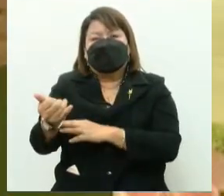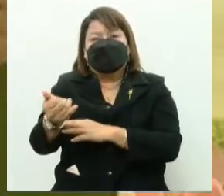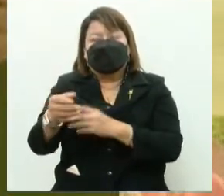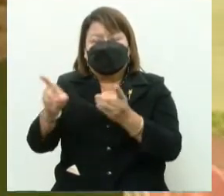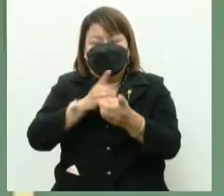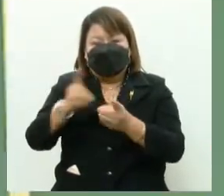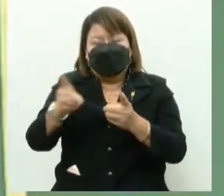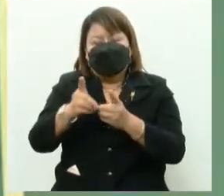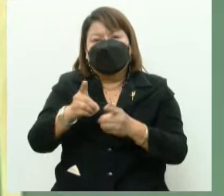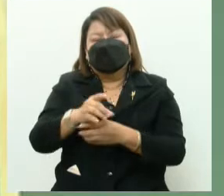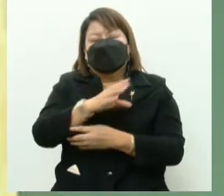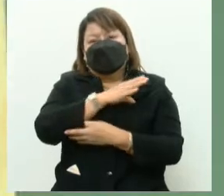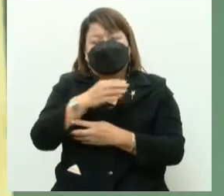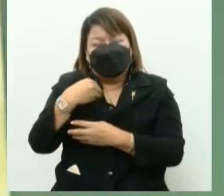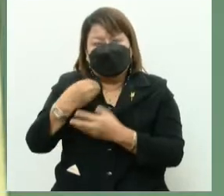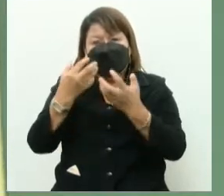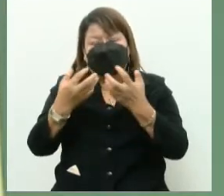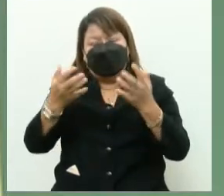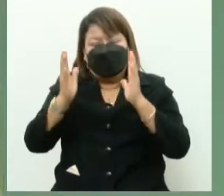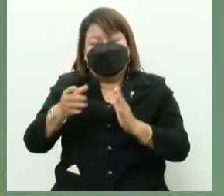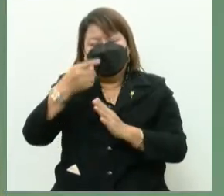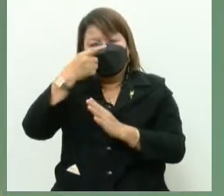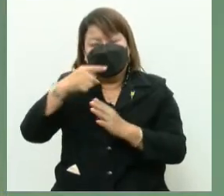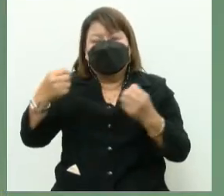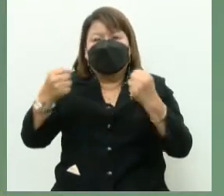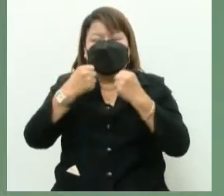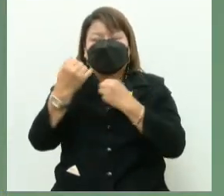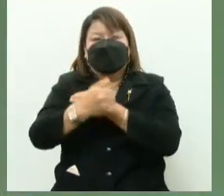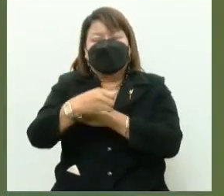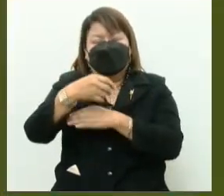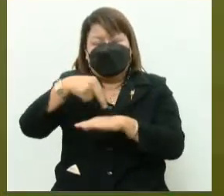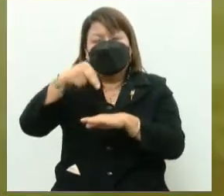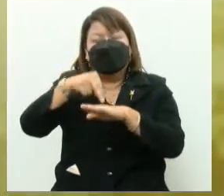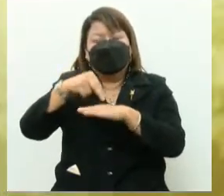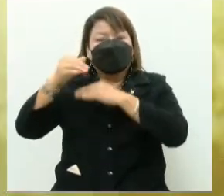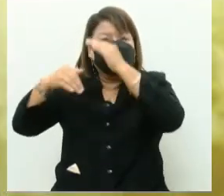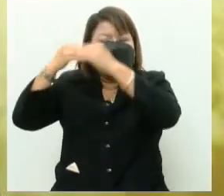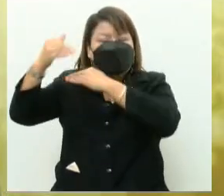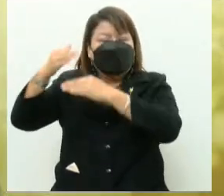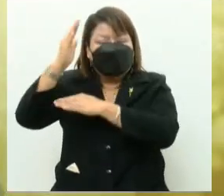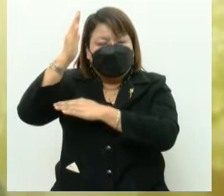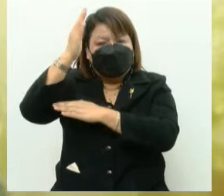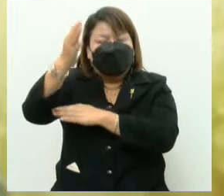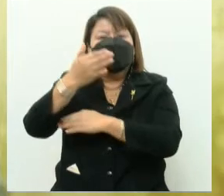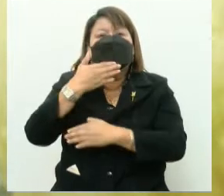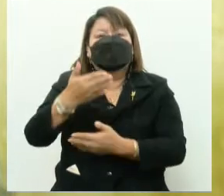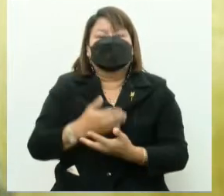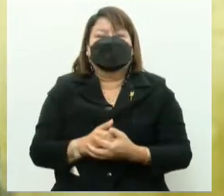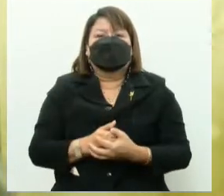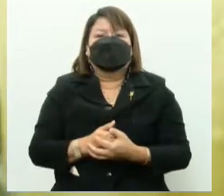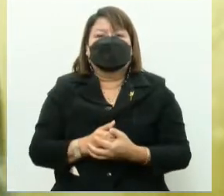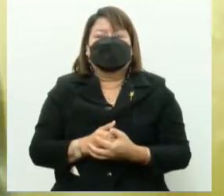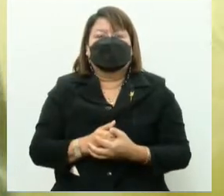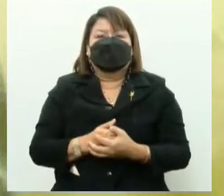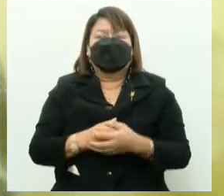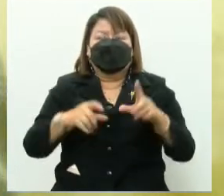านเมืองนั้นก็จะมีพลเมืองมั่นคงของประเทศชาติไว้และพัฒนาให้ก้าวหน้าต่อไปได้โดยตลอดความตอนหนึ่ง